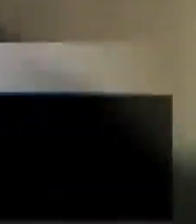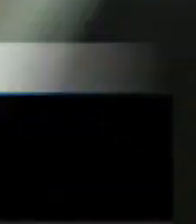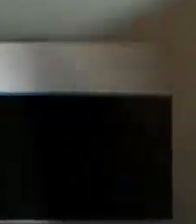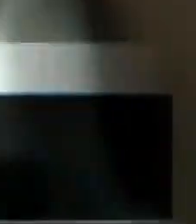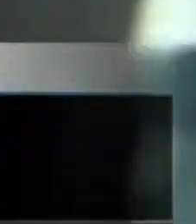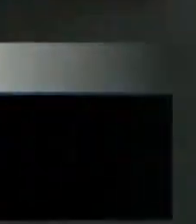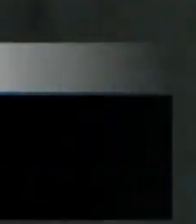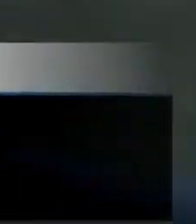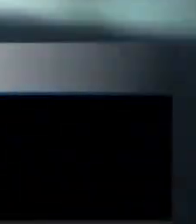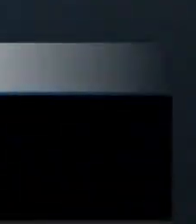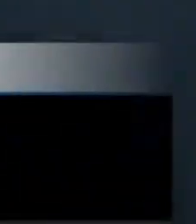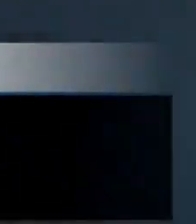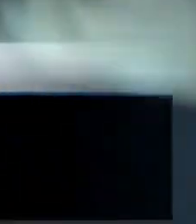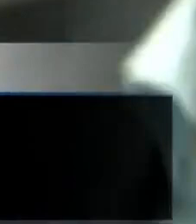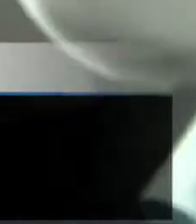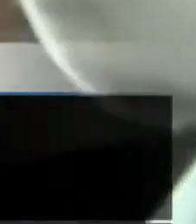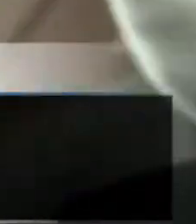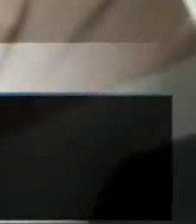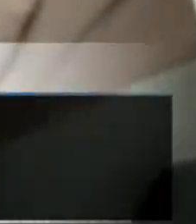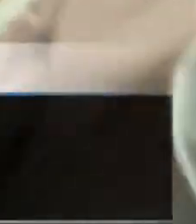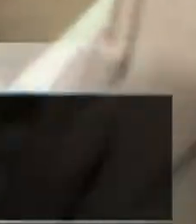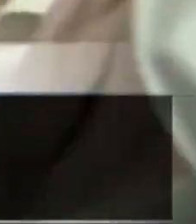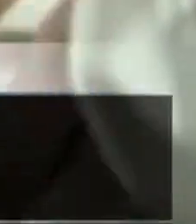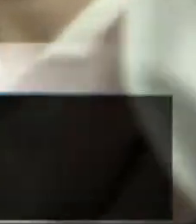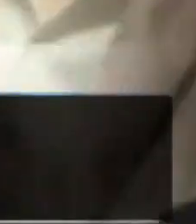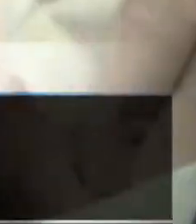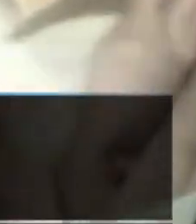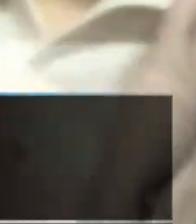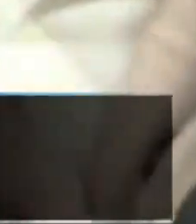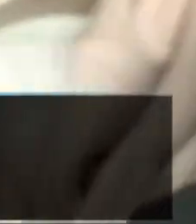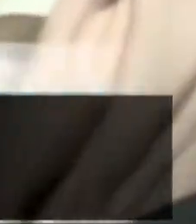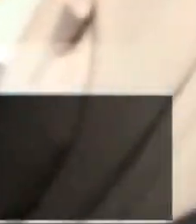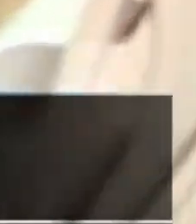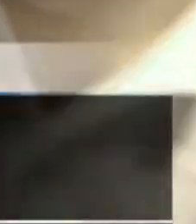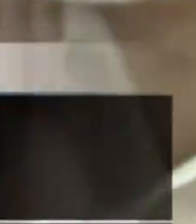것인지에 대해서는 좀 더 위원장도 속보를 해야 되지 않을까.